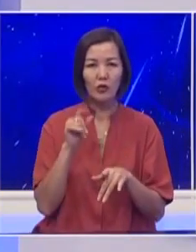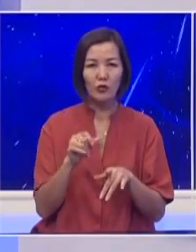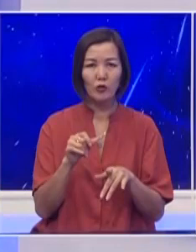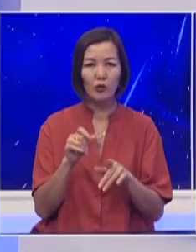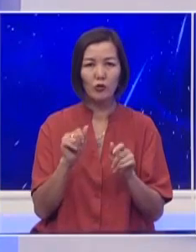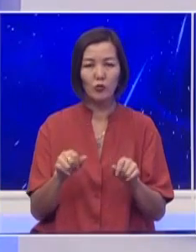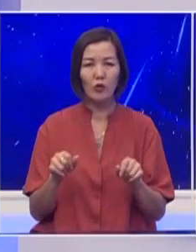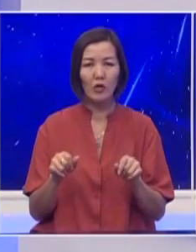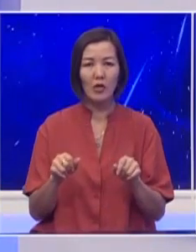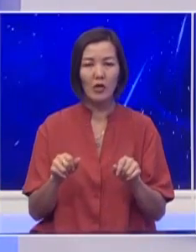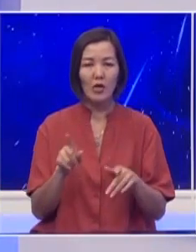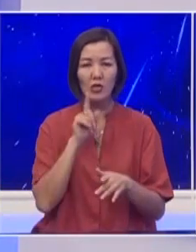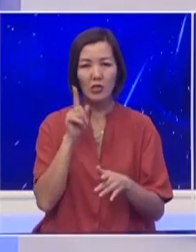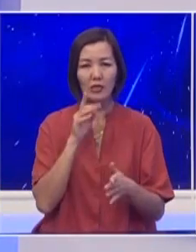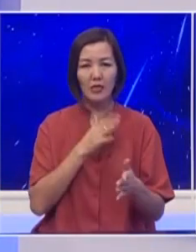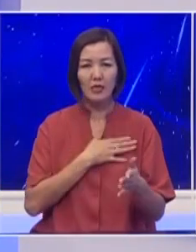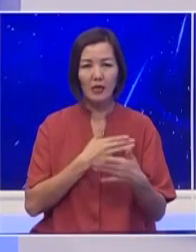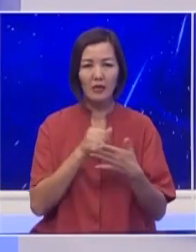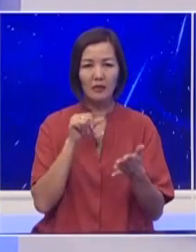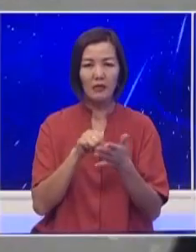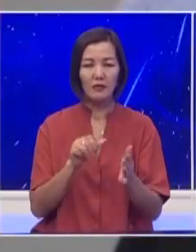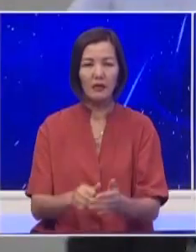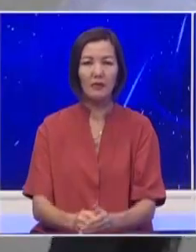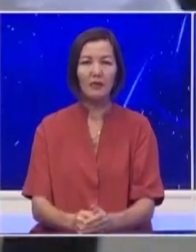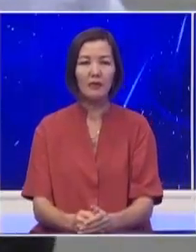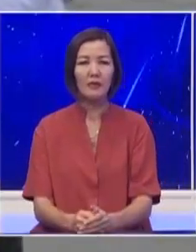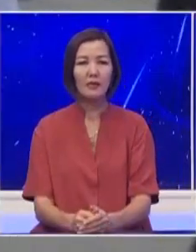шараға 100-ге жуық жас атсалысты.